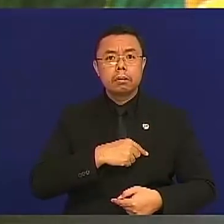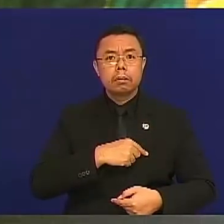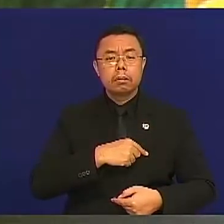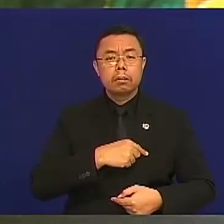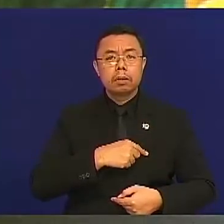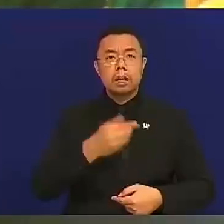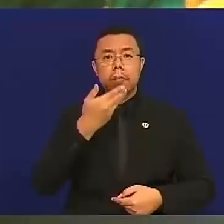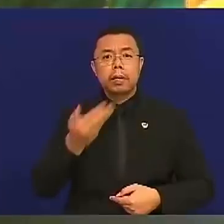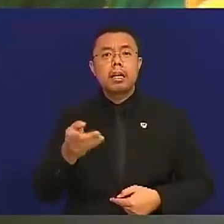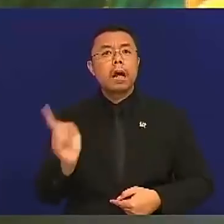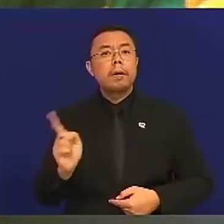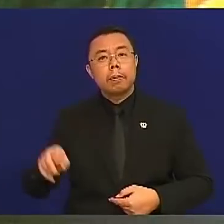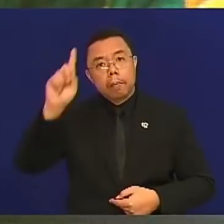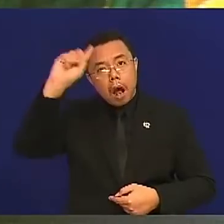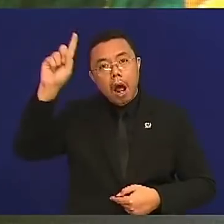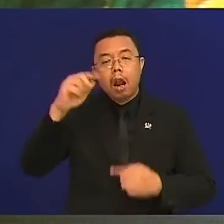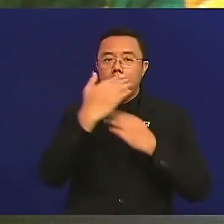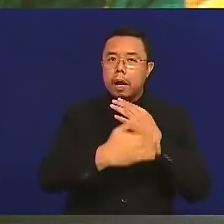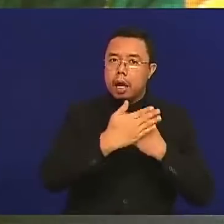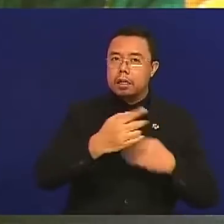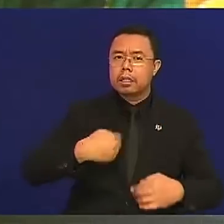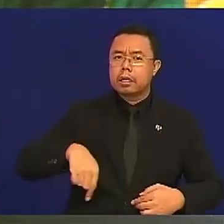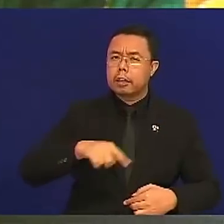Nah, pertanyaannya, mengapa Allah mengasihi kita?